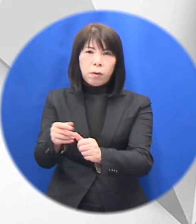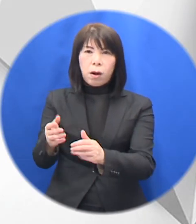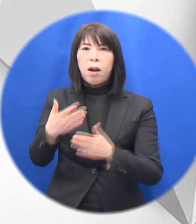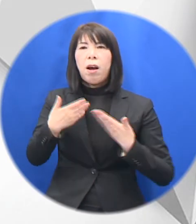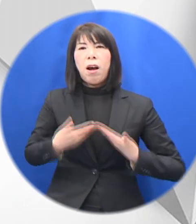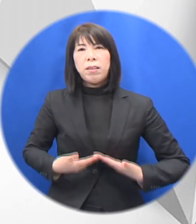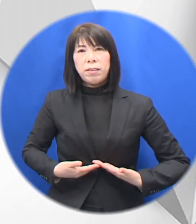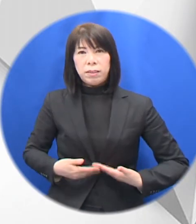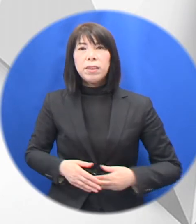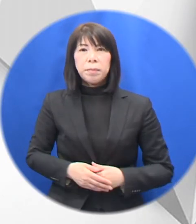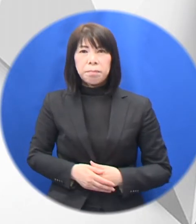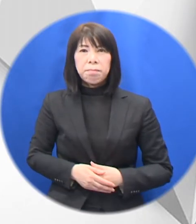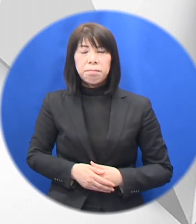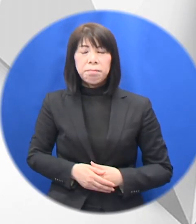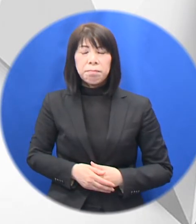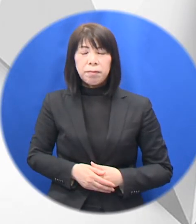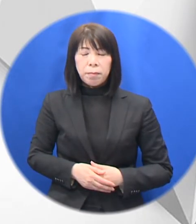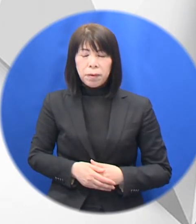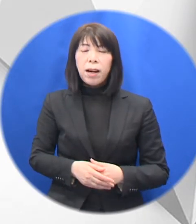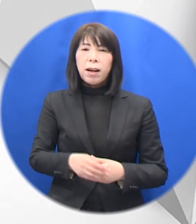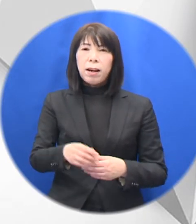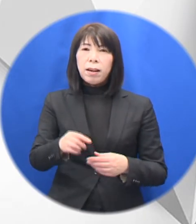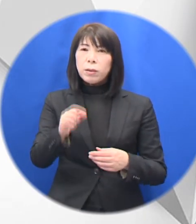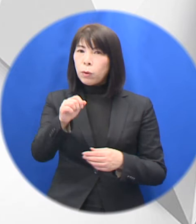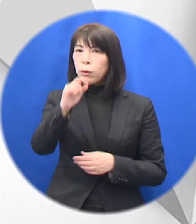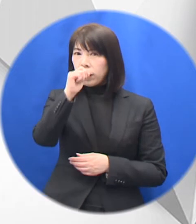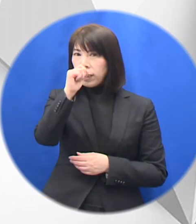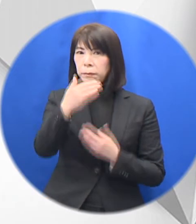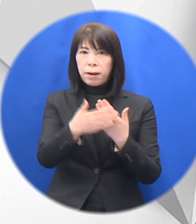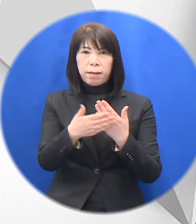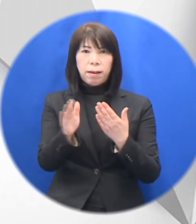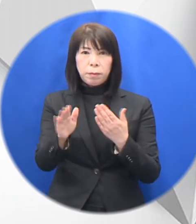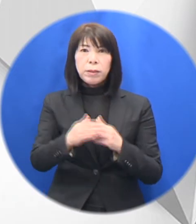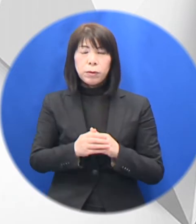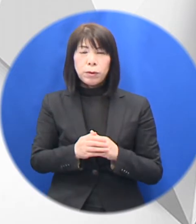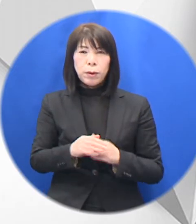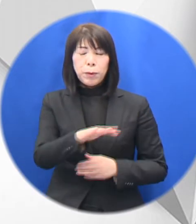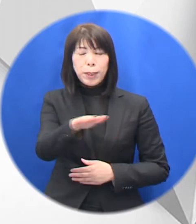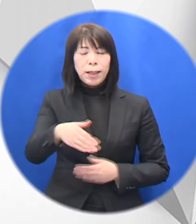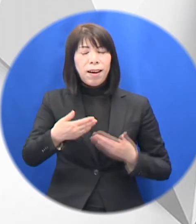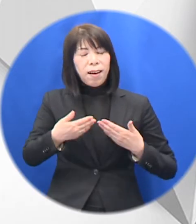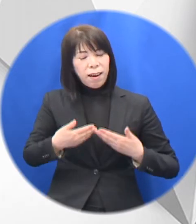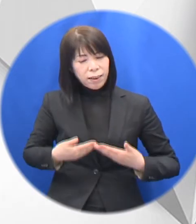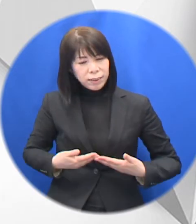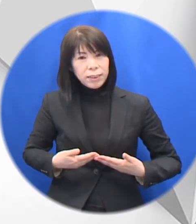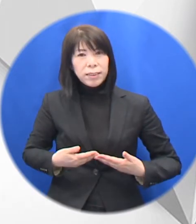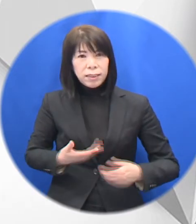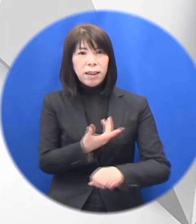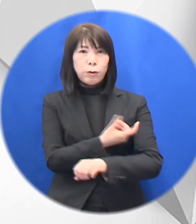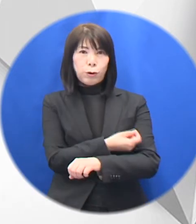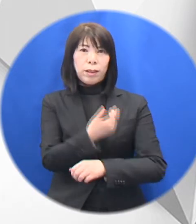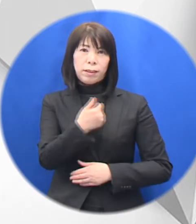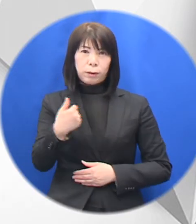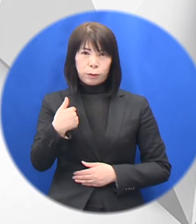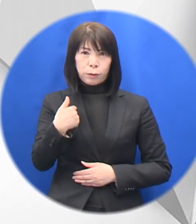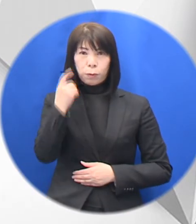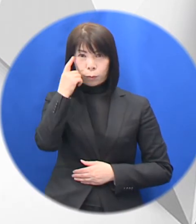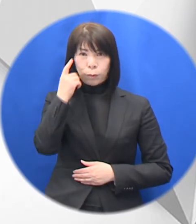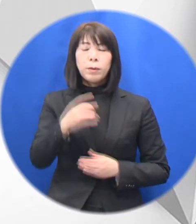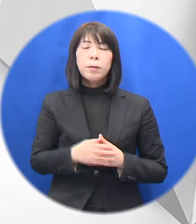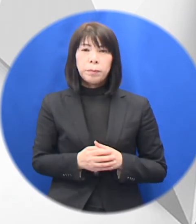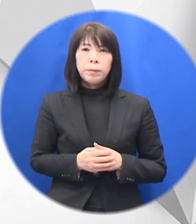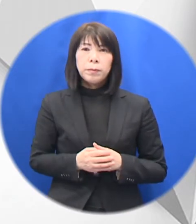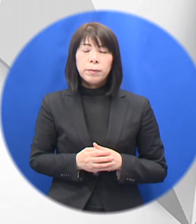で、まずその個別接種については、そういったメリットがあって、皆さん安心して打っていっていただけるだろうということで考えてござい